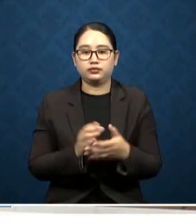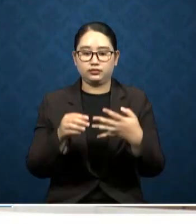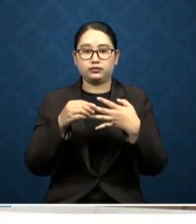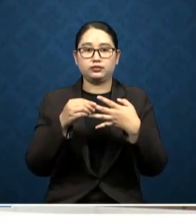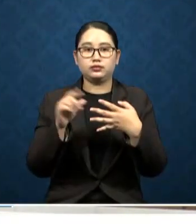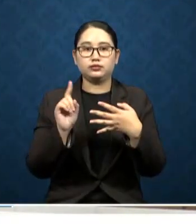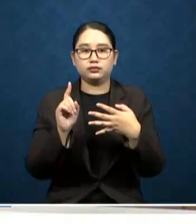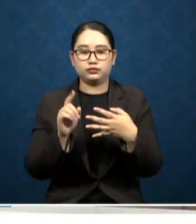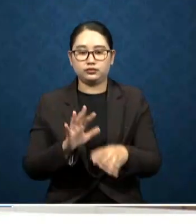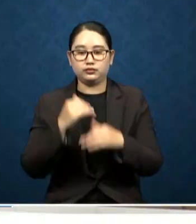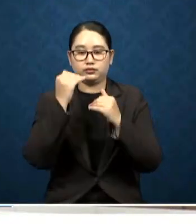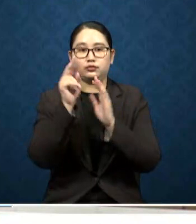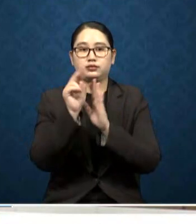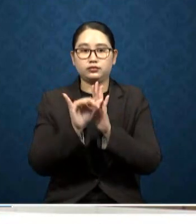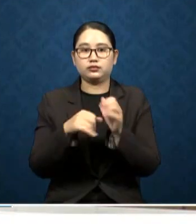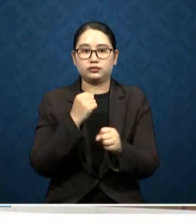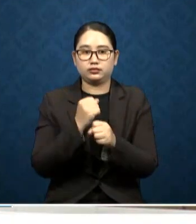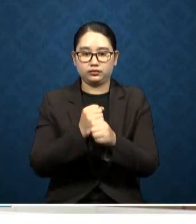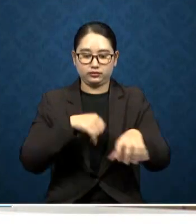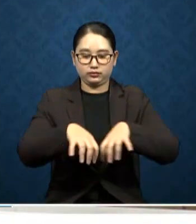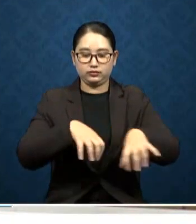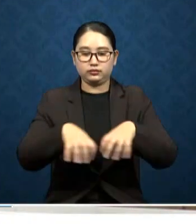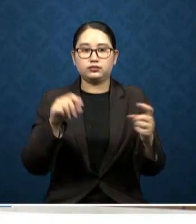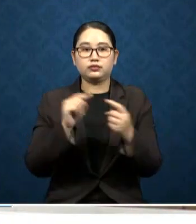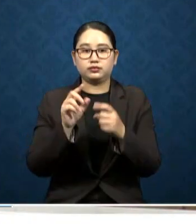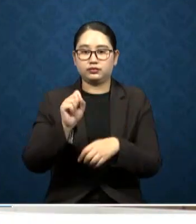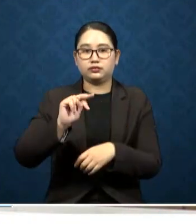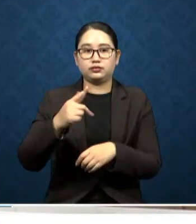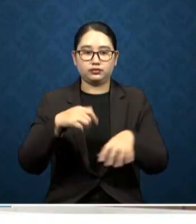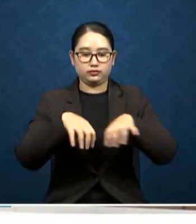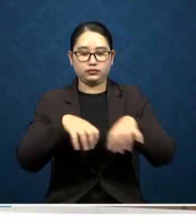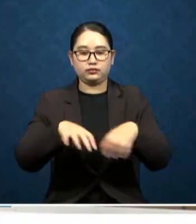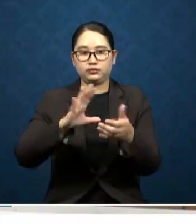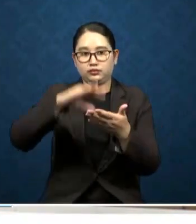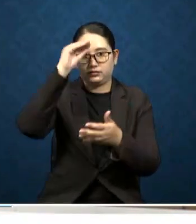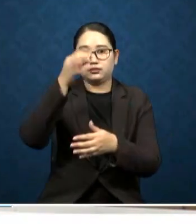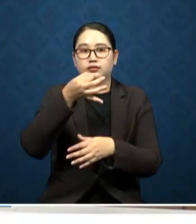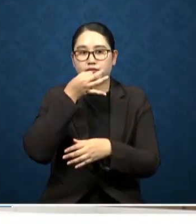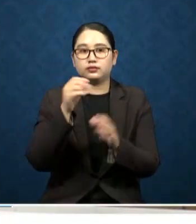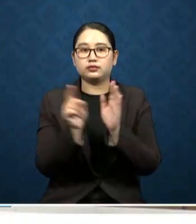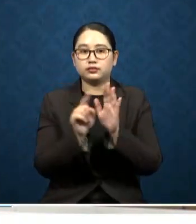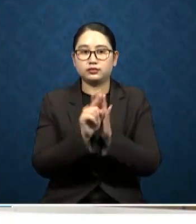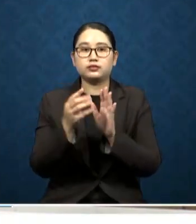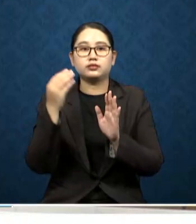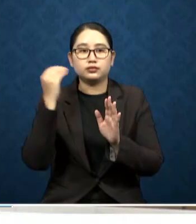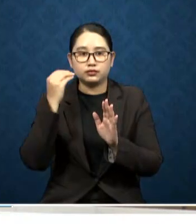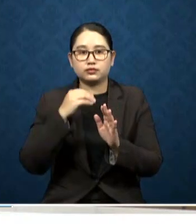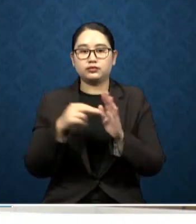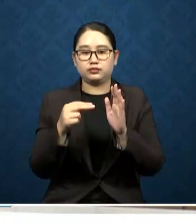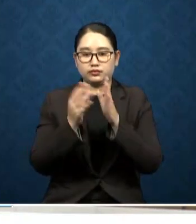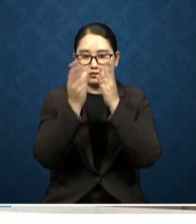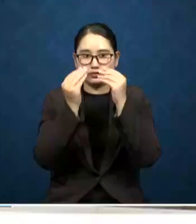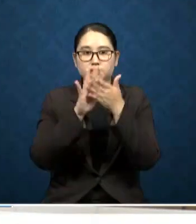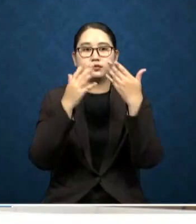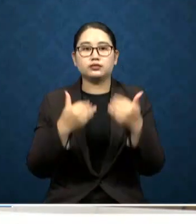2การกำหนดนโยบายในการบริหารจัดการของสำนักงานคณะกรรมการอาชีวศึกษาแต่ละครั้งอันนี้จากการศึกษาค้น